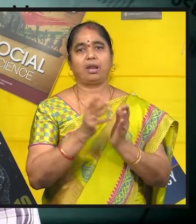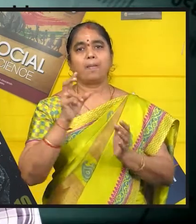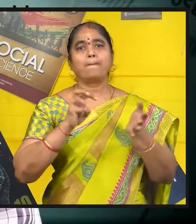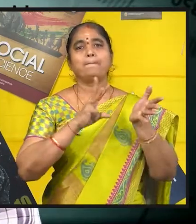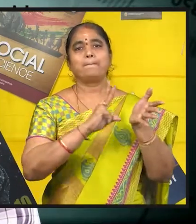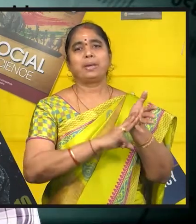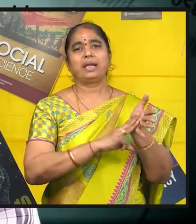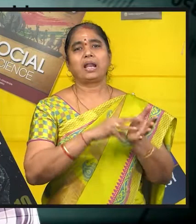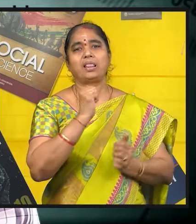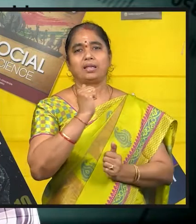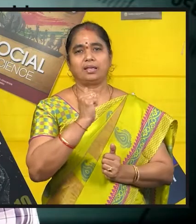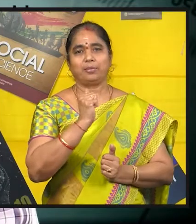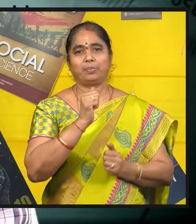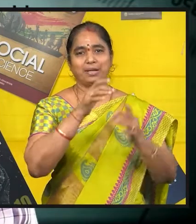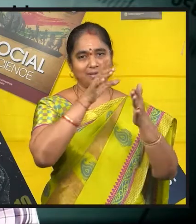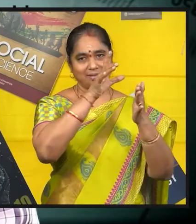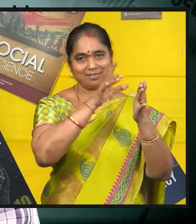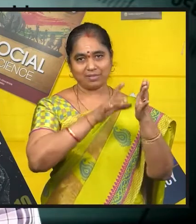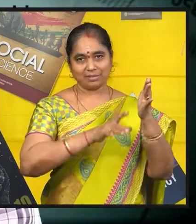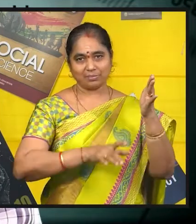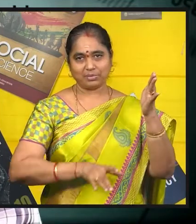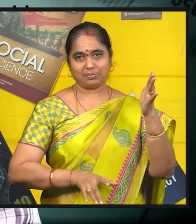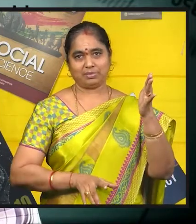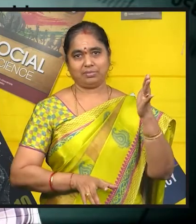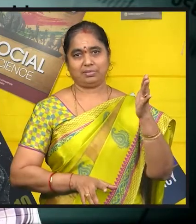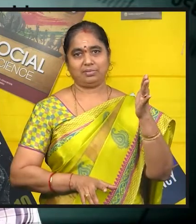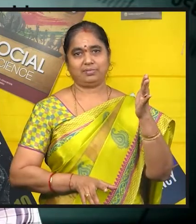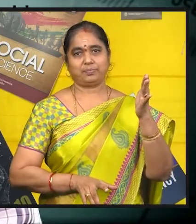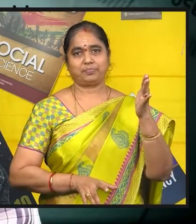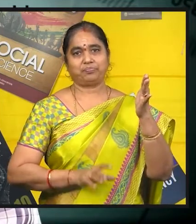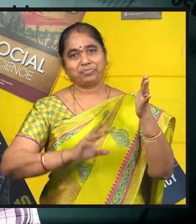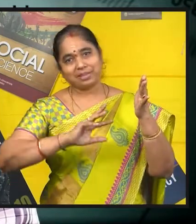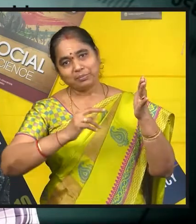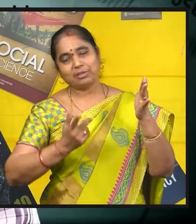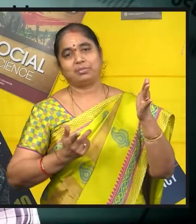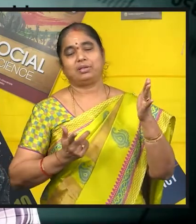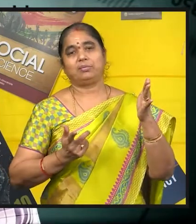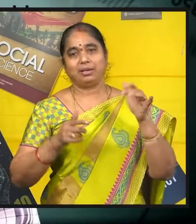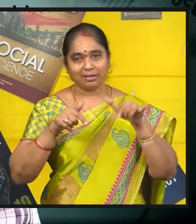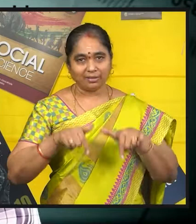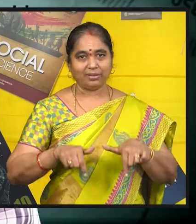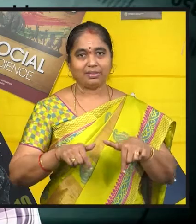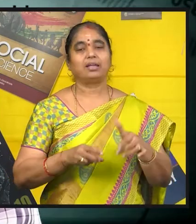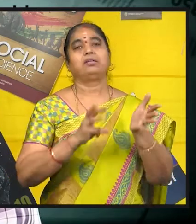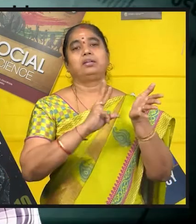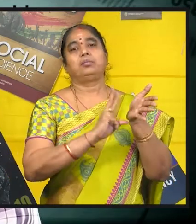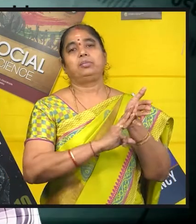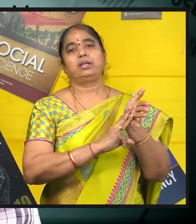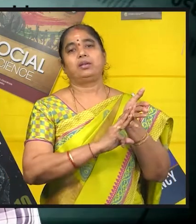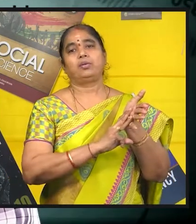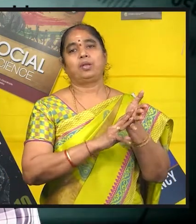தனிமங்கள் எவ்வாறு வரிசைப்படுத்தப்படுகிறது, அது மட்டுமல்லாமல் இந்த